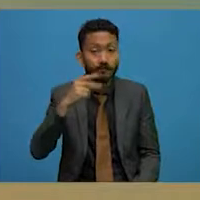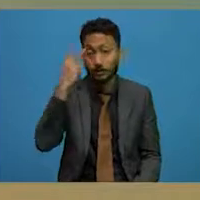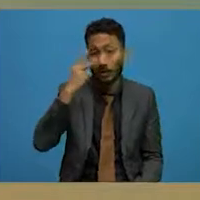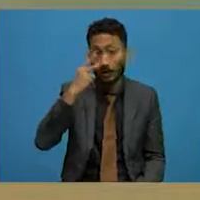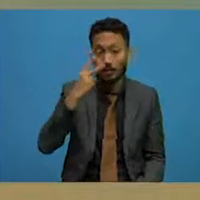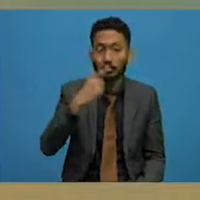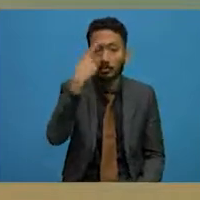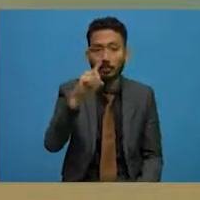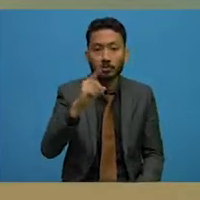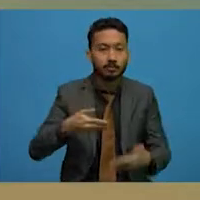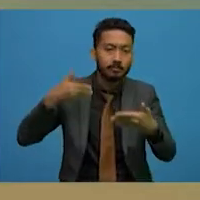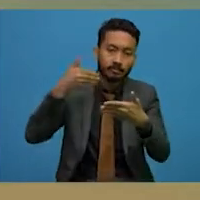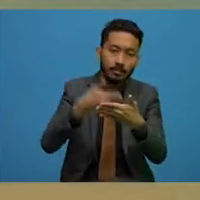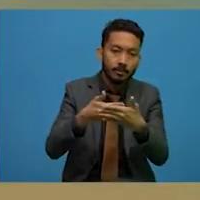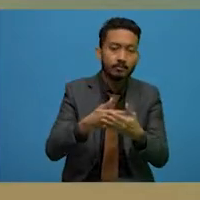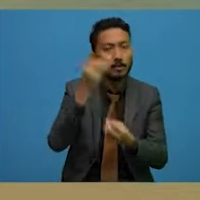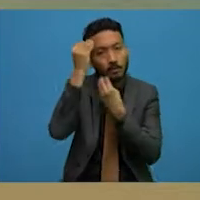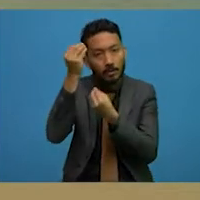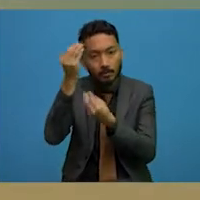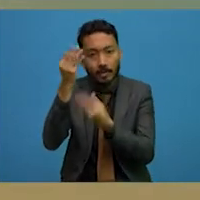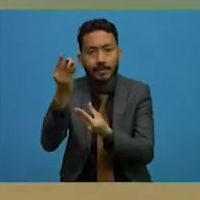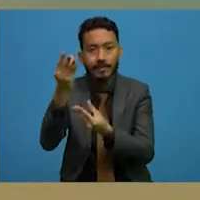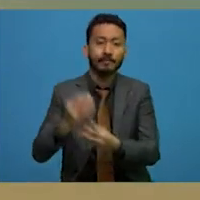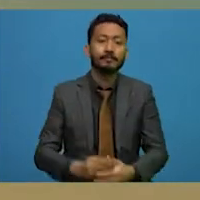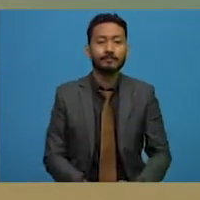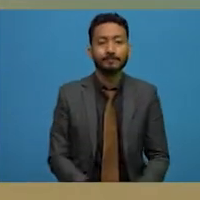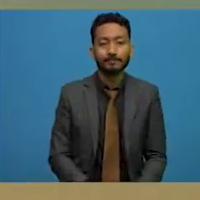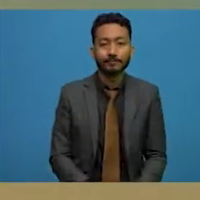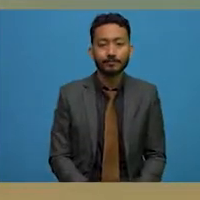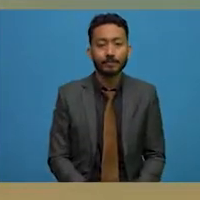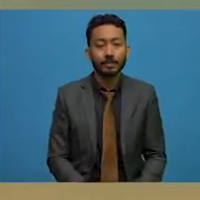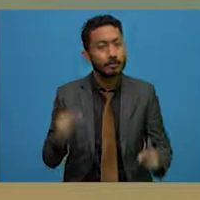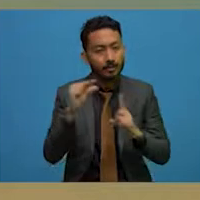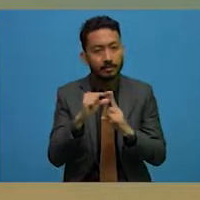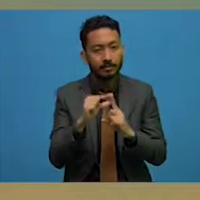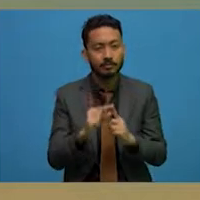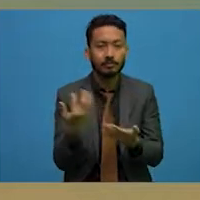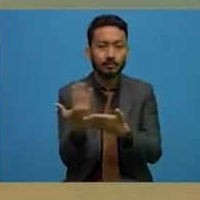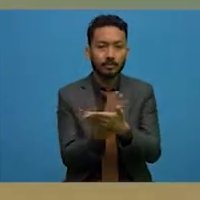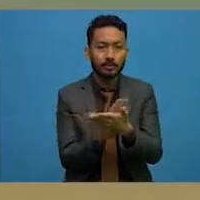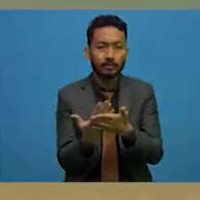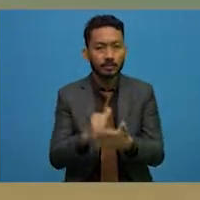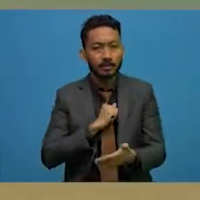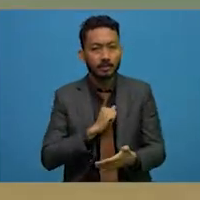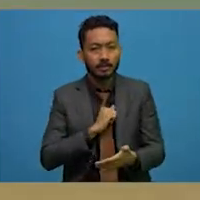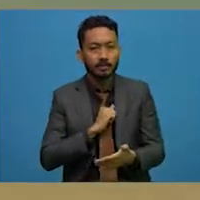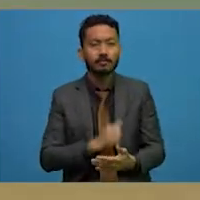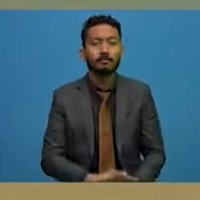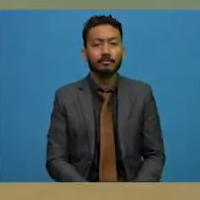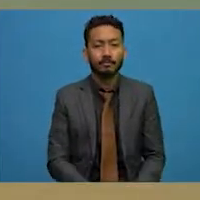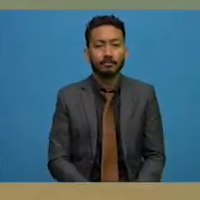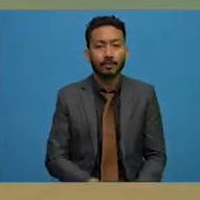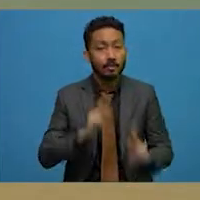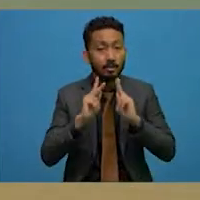audiovisual untuk menyampaikan maklumat. Manakala perkataan multimedia itu sendiri